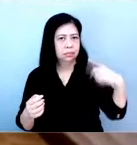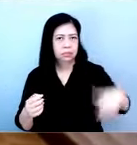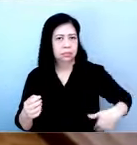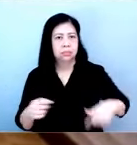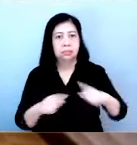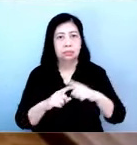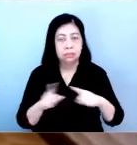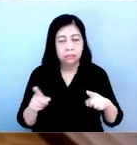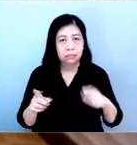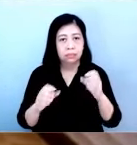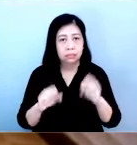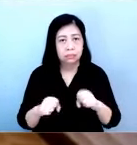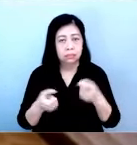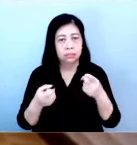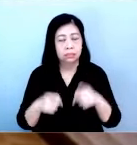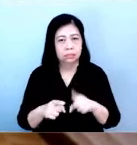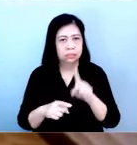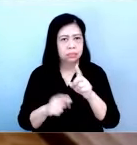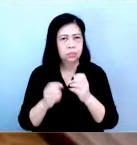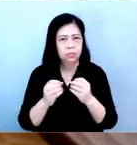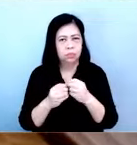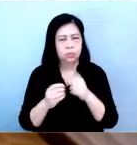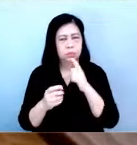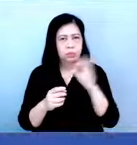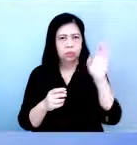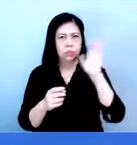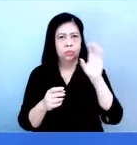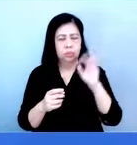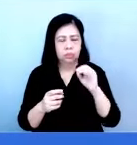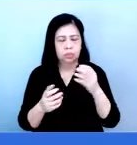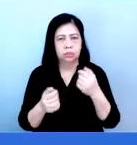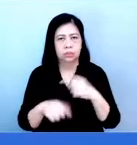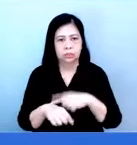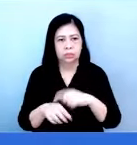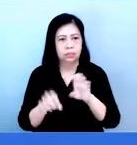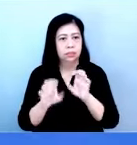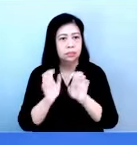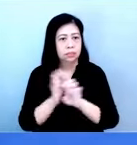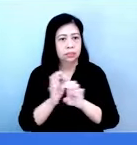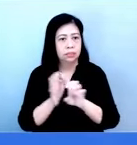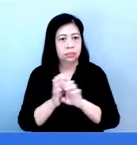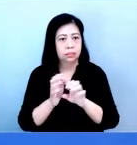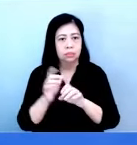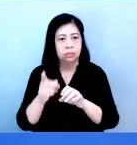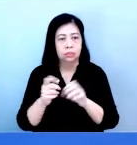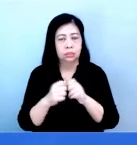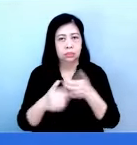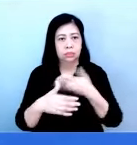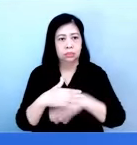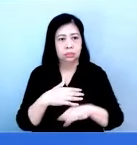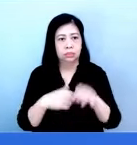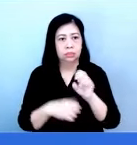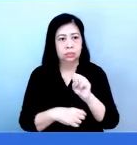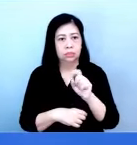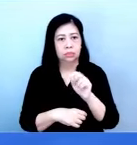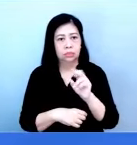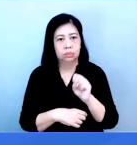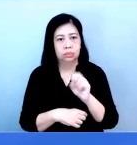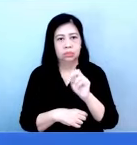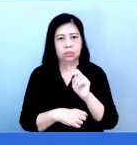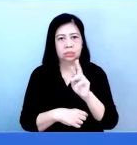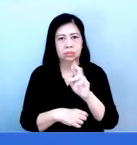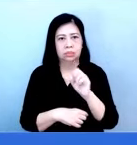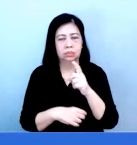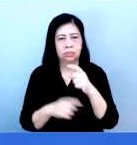po pwede ito mangyari sa isang napaka-pambihirang pagkakataon. Tulad na lamang kapag ka ikaw ay ipinanganak na mayroong situs inversus o yung